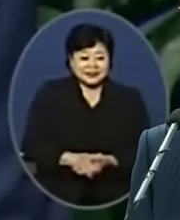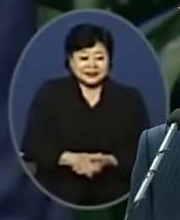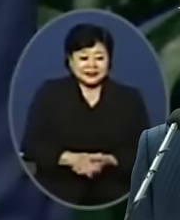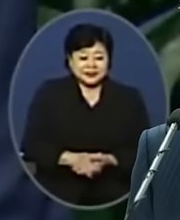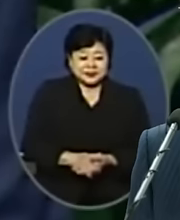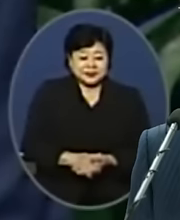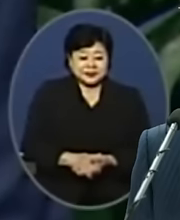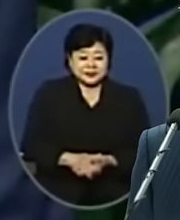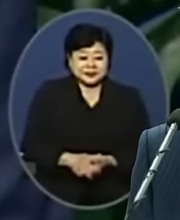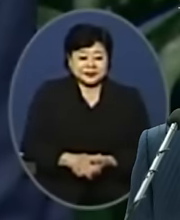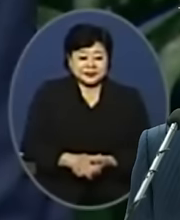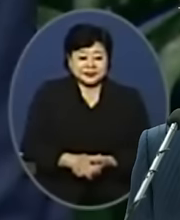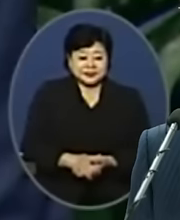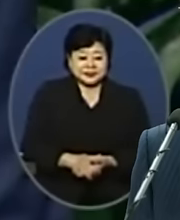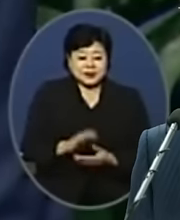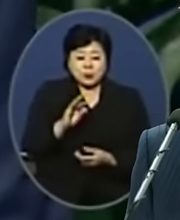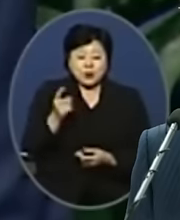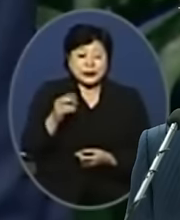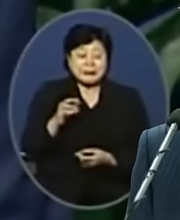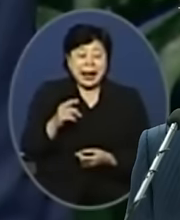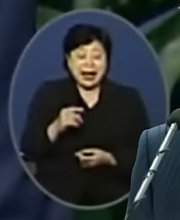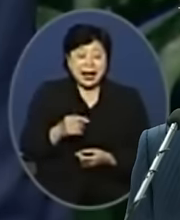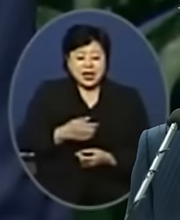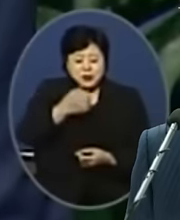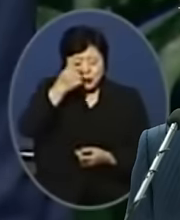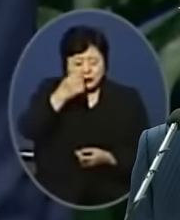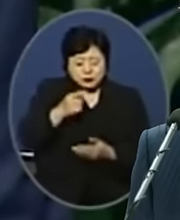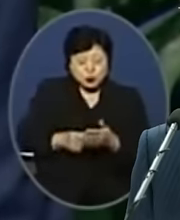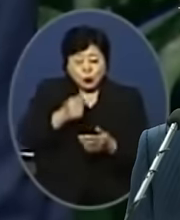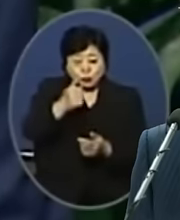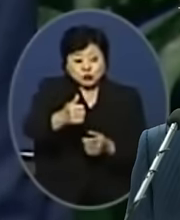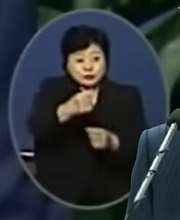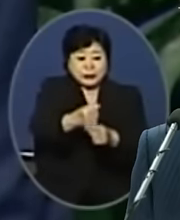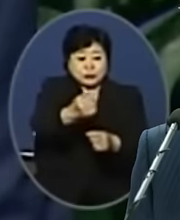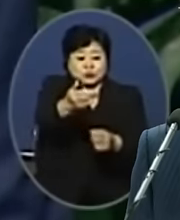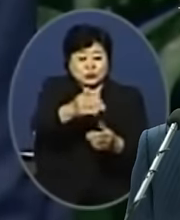그래가지고서 보디발이 요셉을 총무로 삼았습니다.